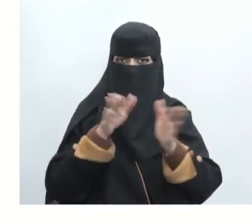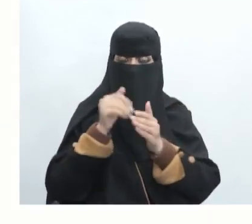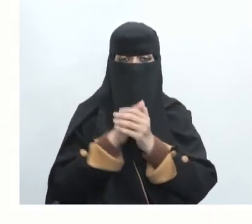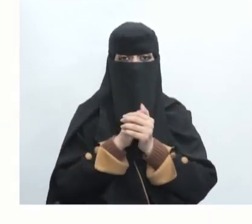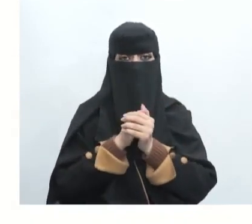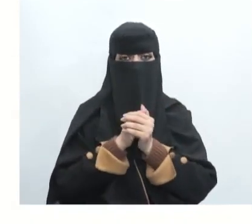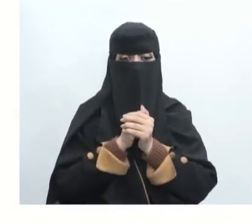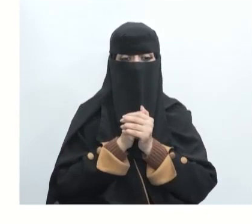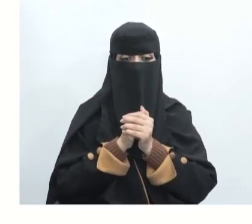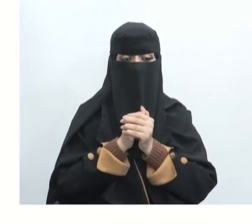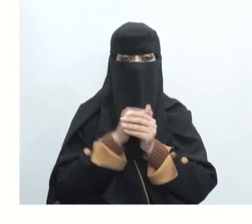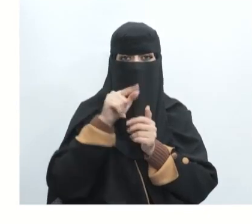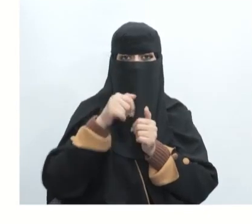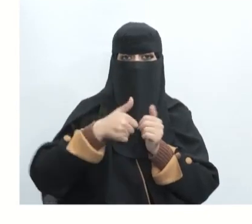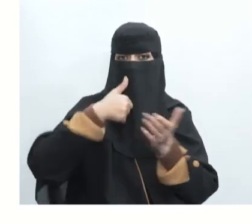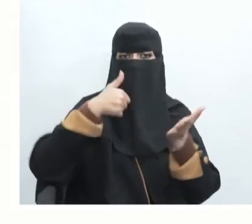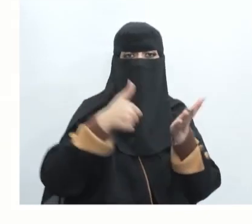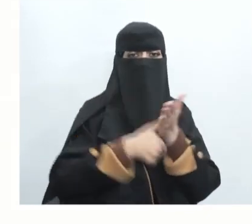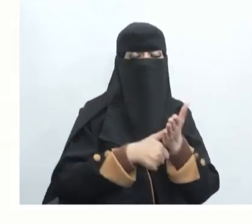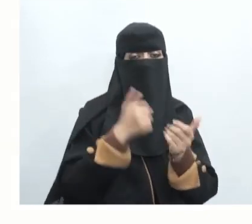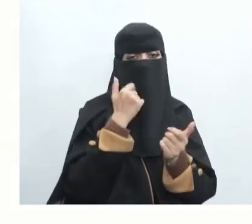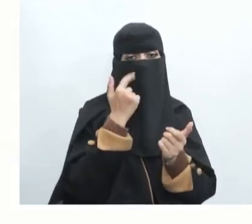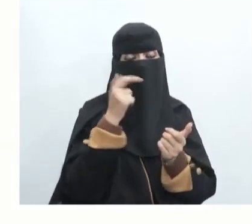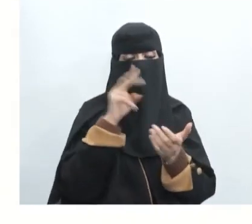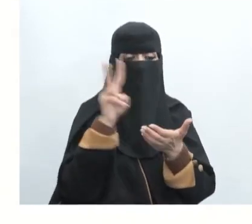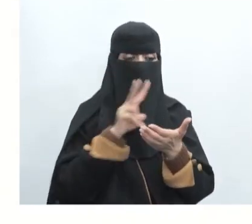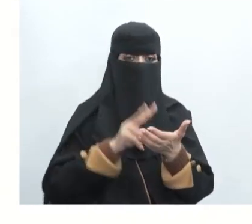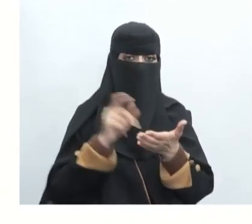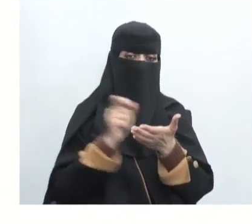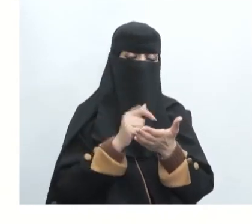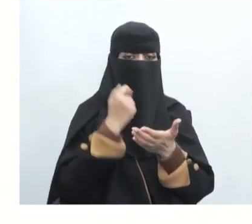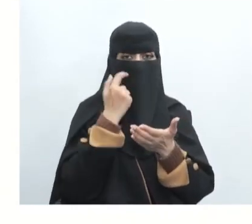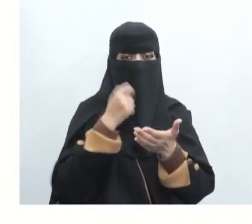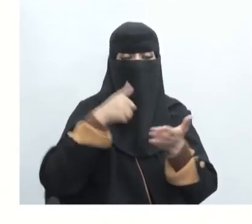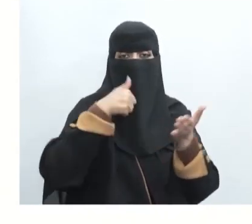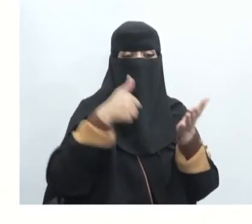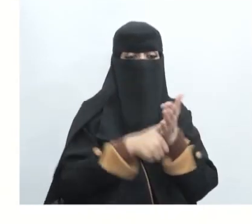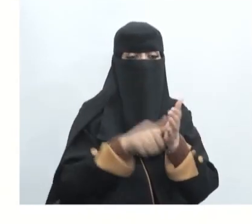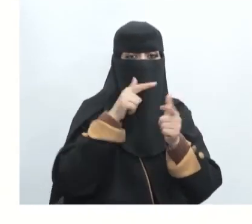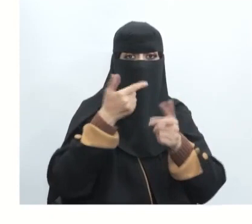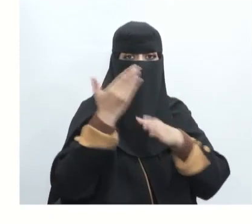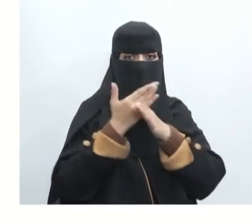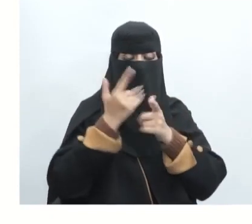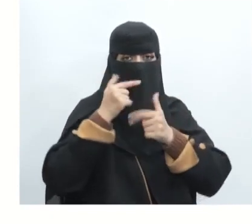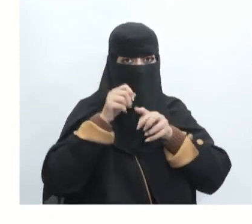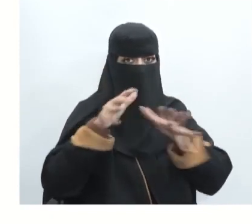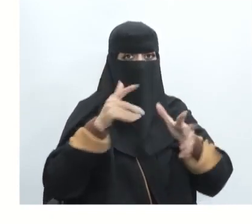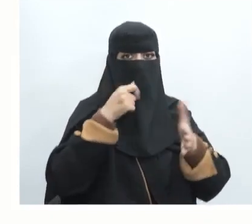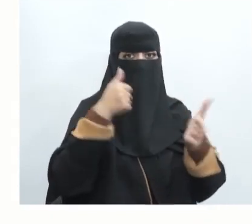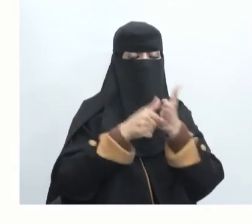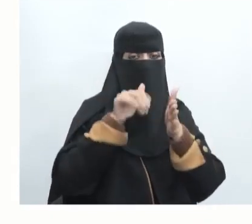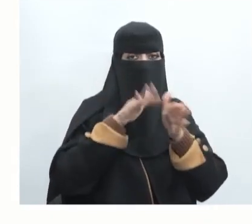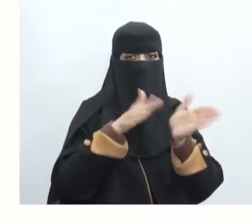الطلاب الاميه ايضا العوامل التي ساعدت على انتشار الاميه ايضا ابناء